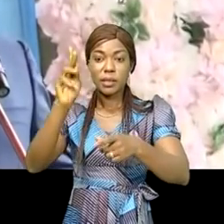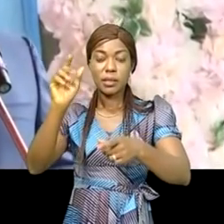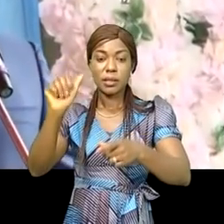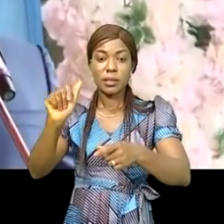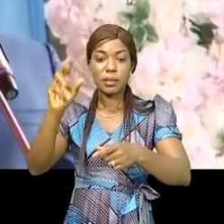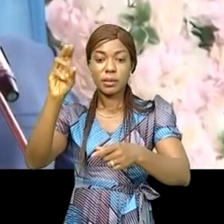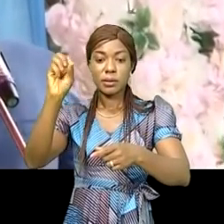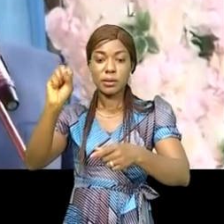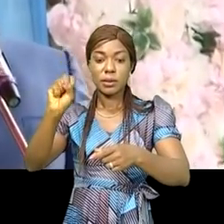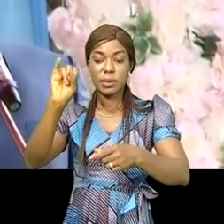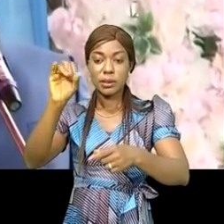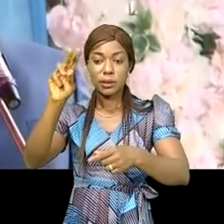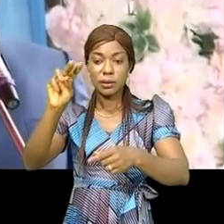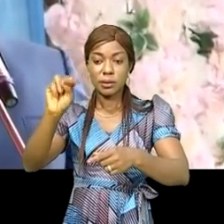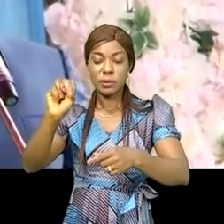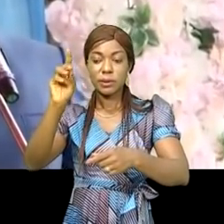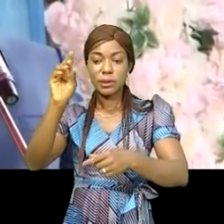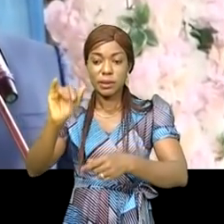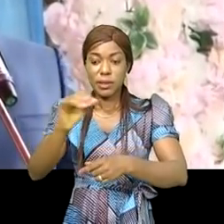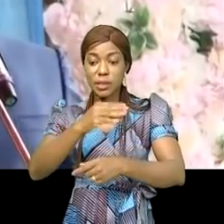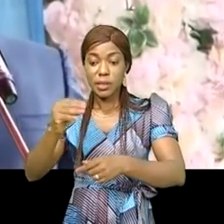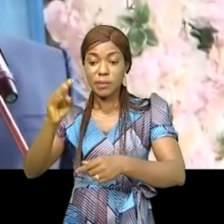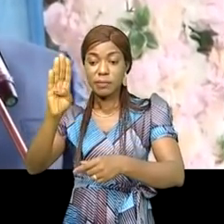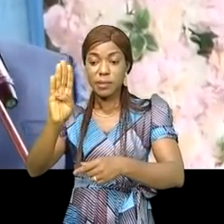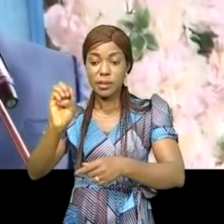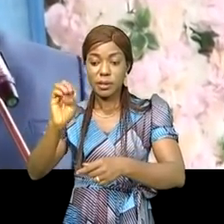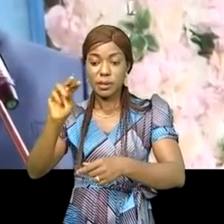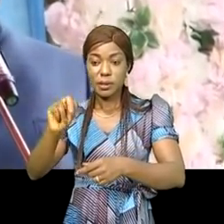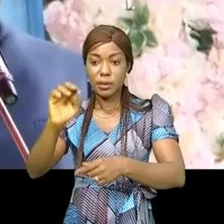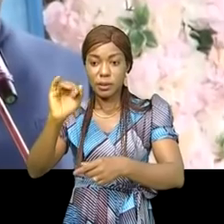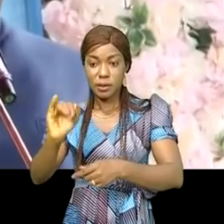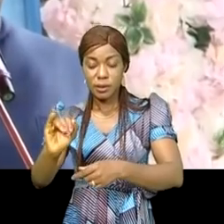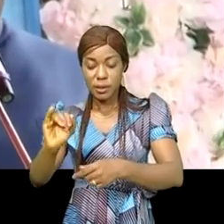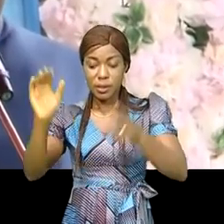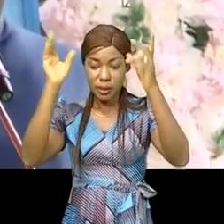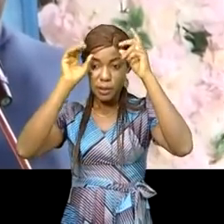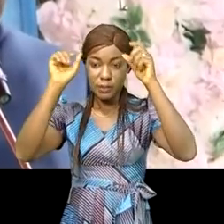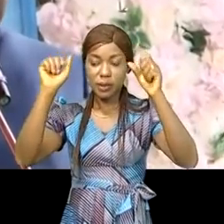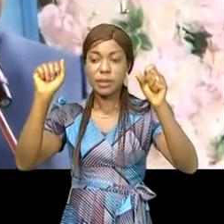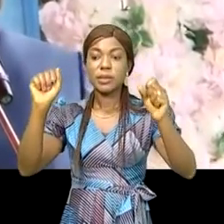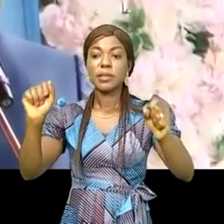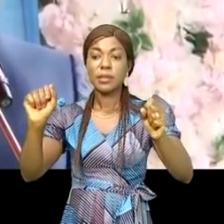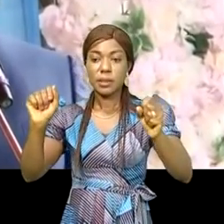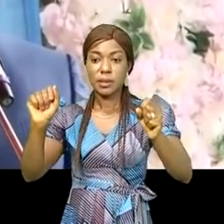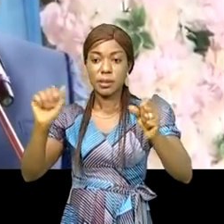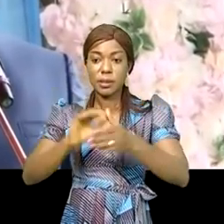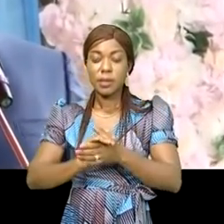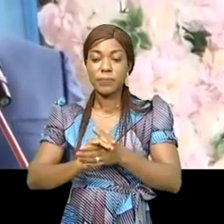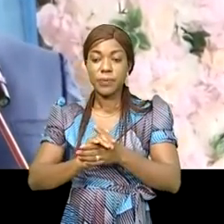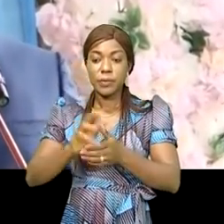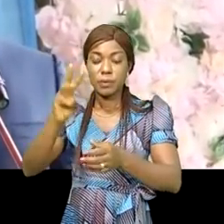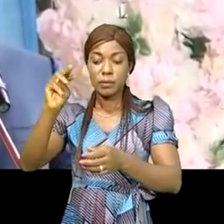jusqu'à Beni-Boutembo est l'œuvre du président Yoweri Kaguta